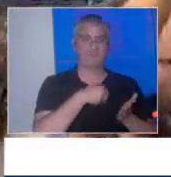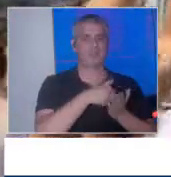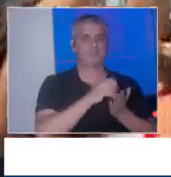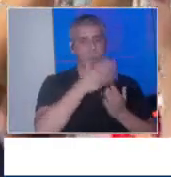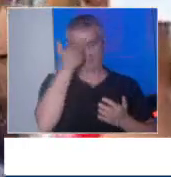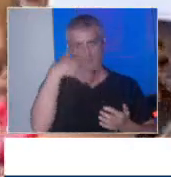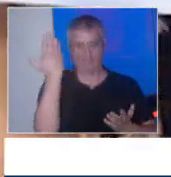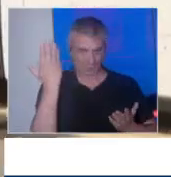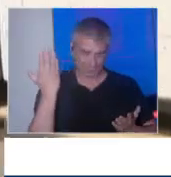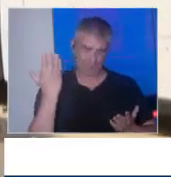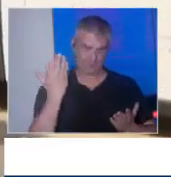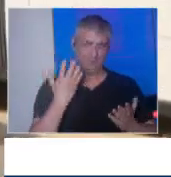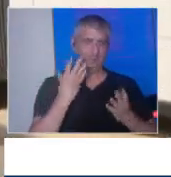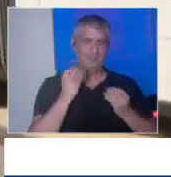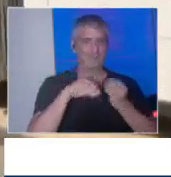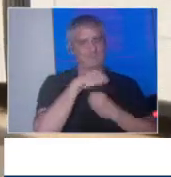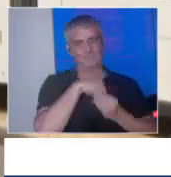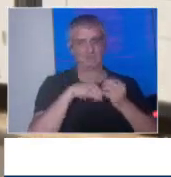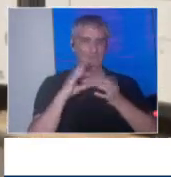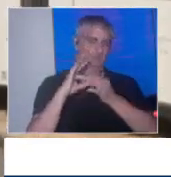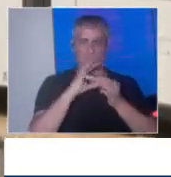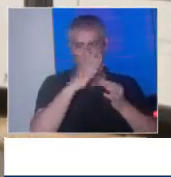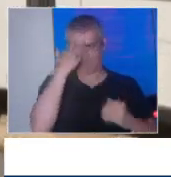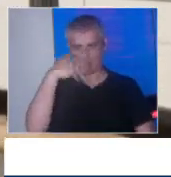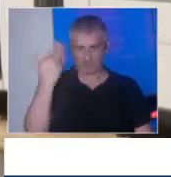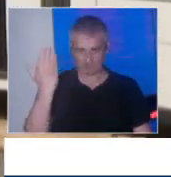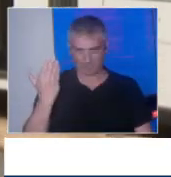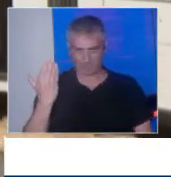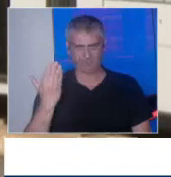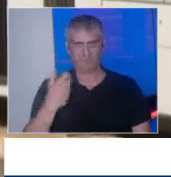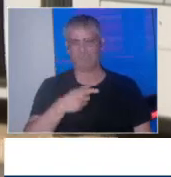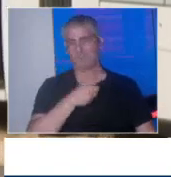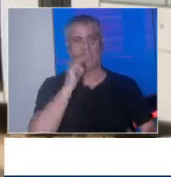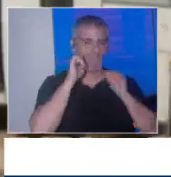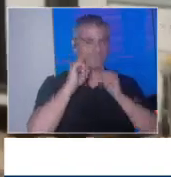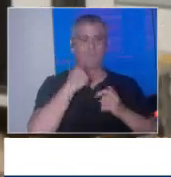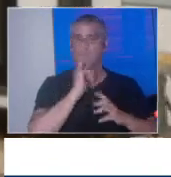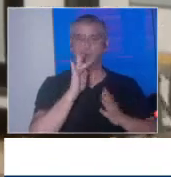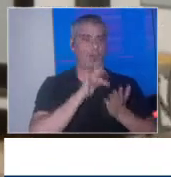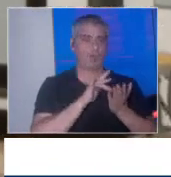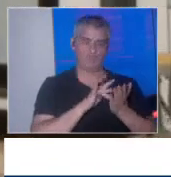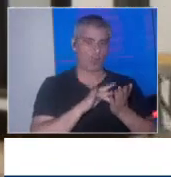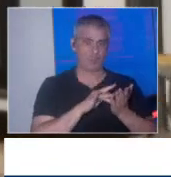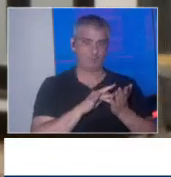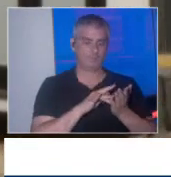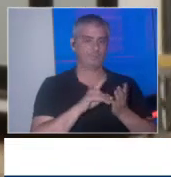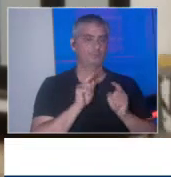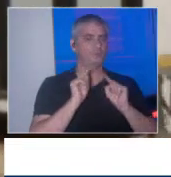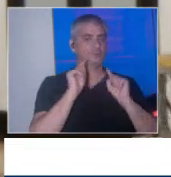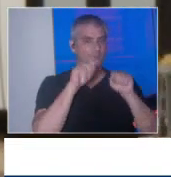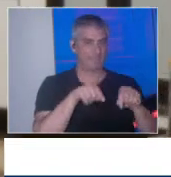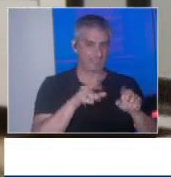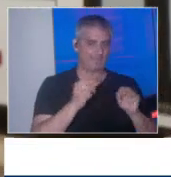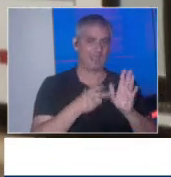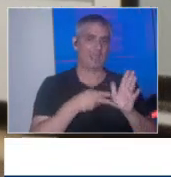ידוע, בפרפרזה המשפט המפורסם, רגב אמרה שבכל מקום שאליו היא מגיעה